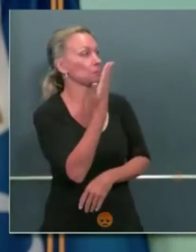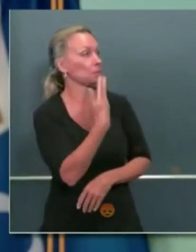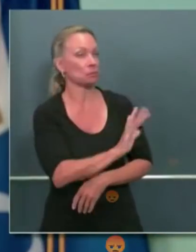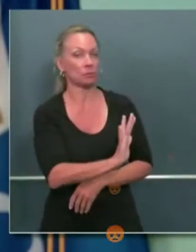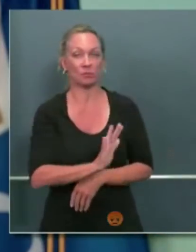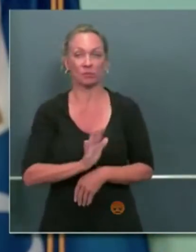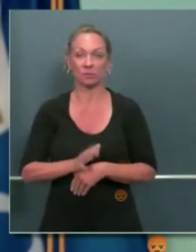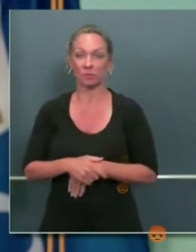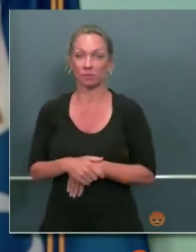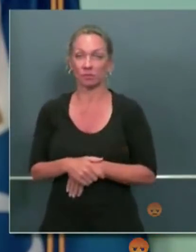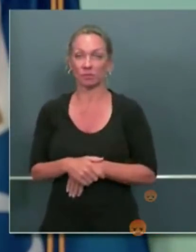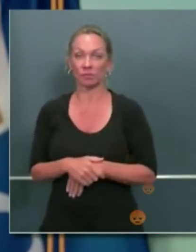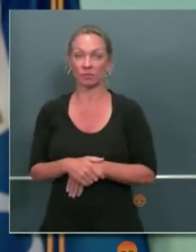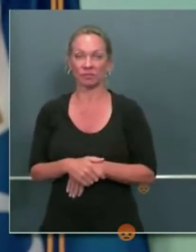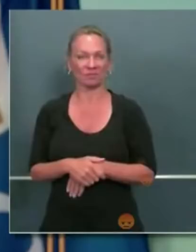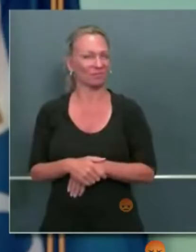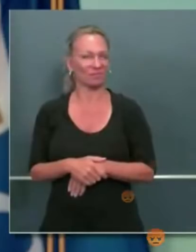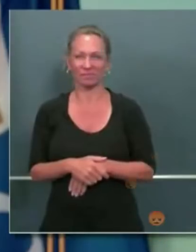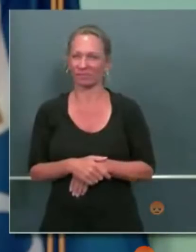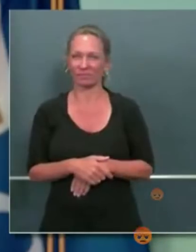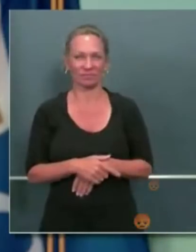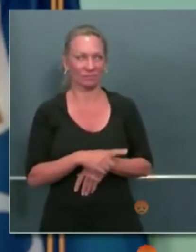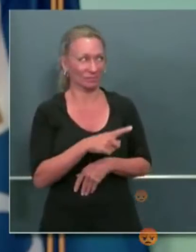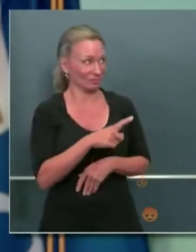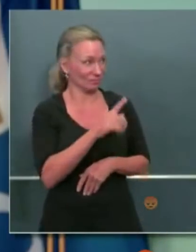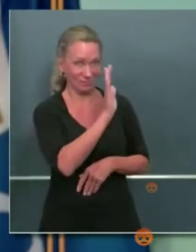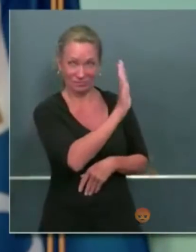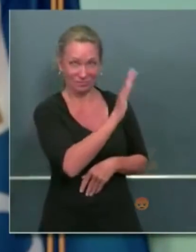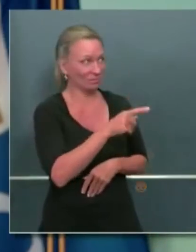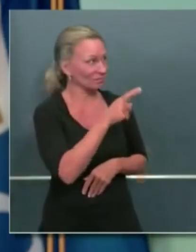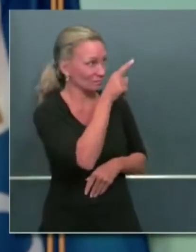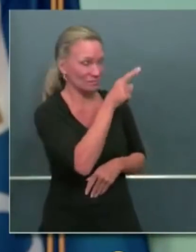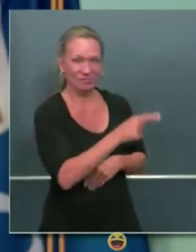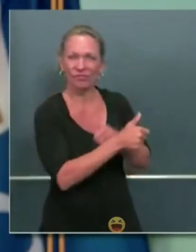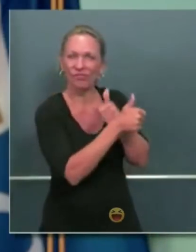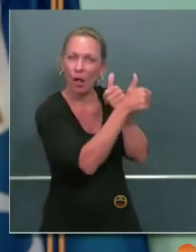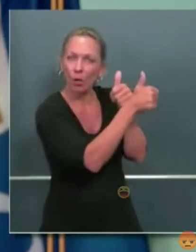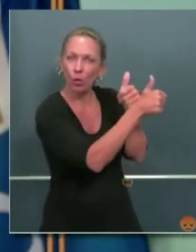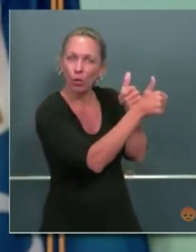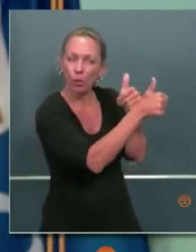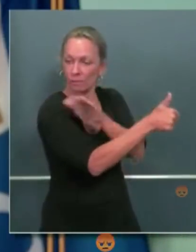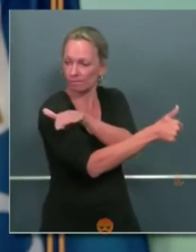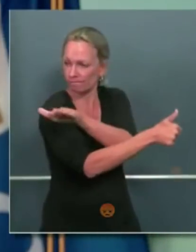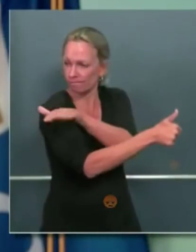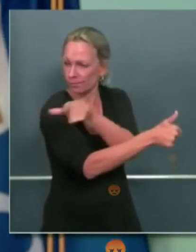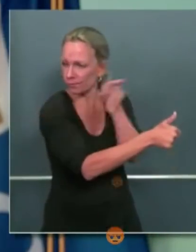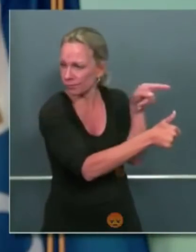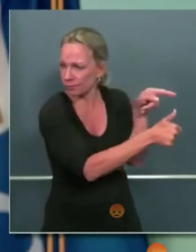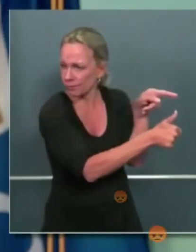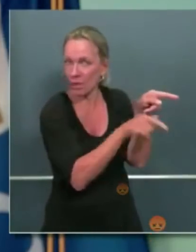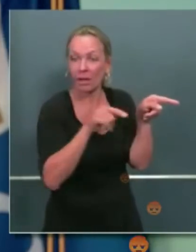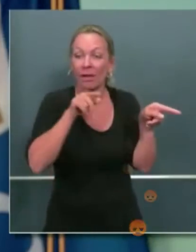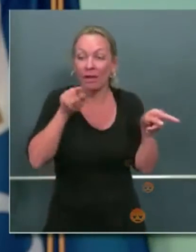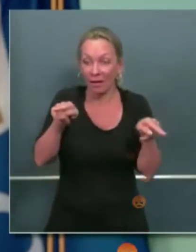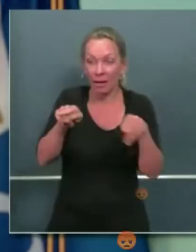xa cả với nhau, như vậy thì càng lây nhiễm, không được nhắc tới hoặc là cấm. Thì chắc là mọi người cũng hiểu được câu trả lời